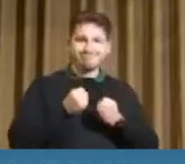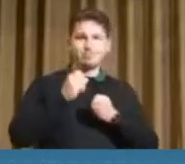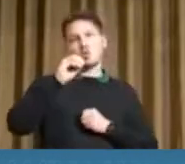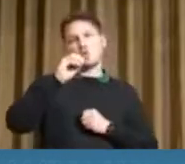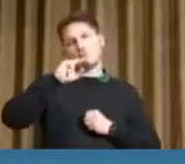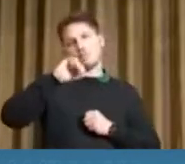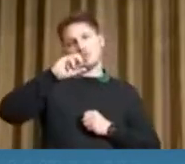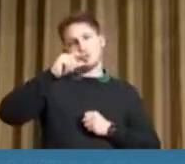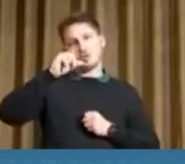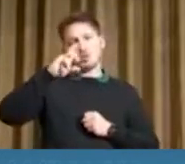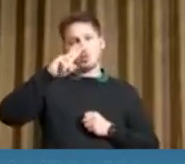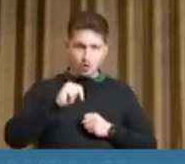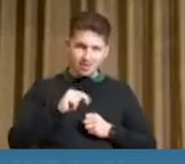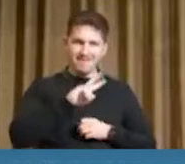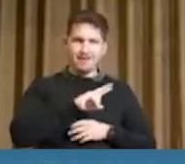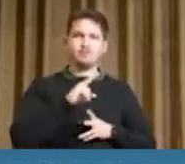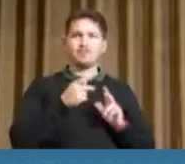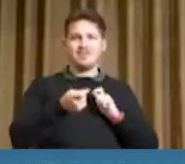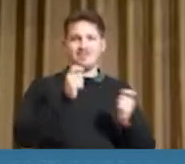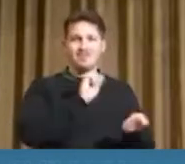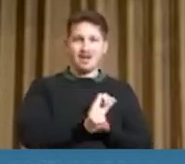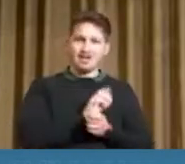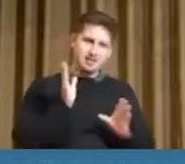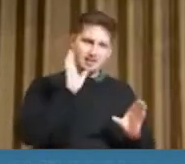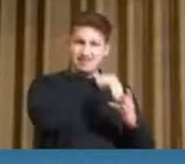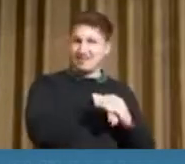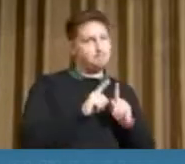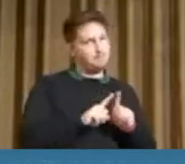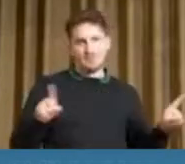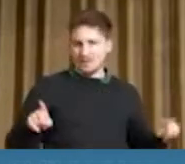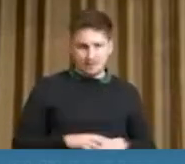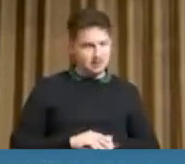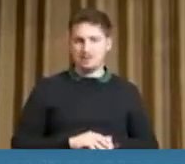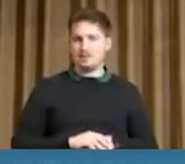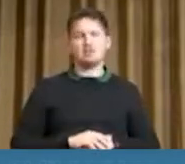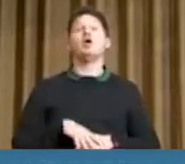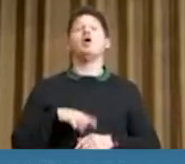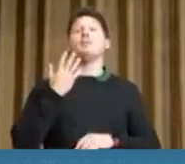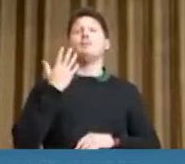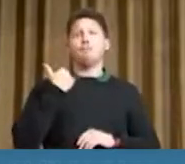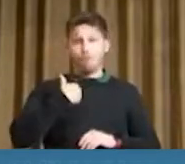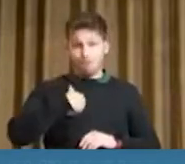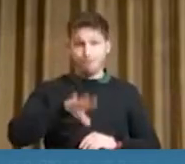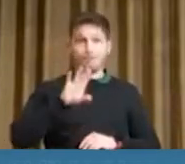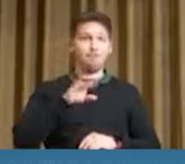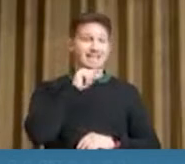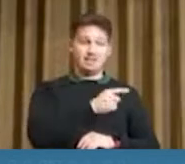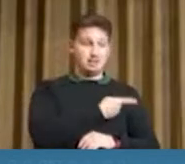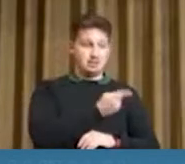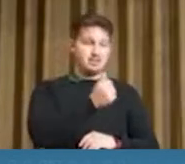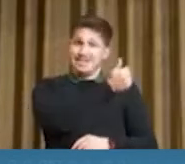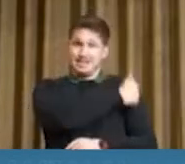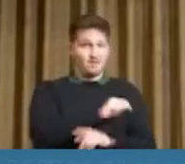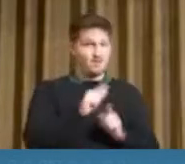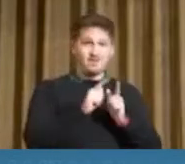Omikron Variante, von der Omikron-Variante betroffen waren und auch ein deutlich größerer Anteil nicht geimpft waren. Also